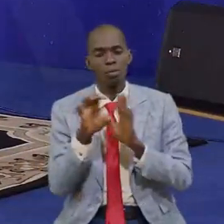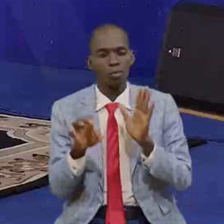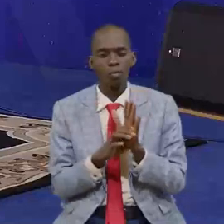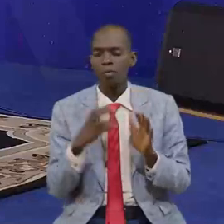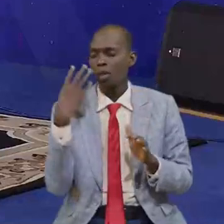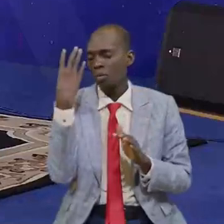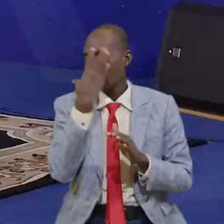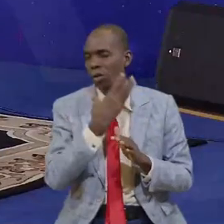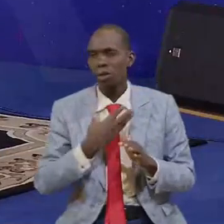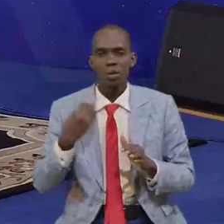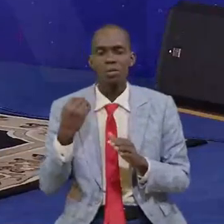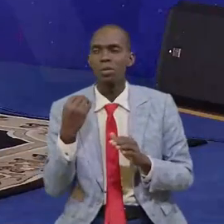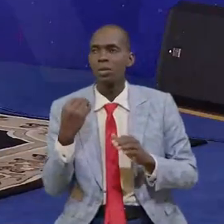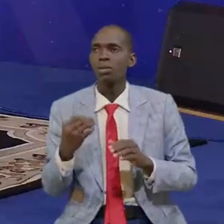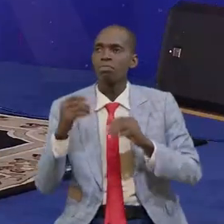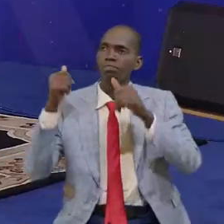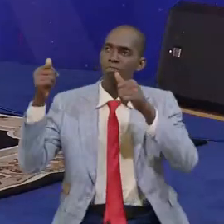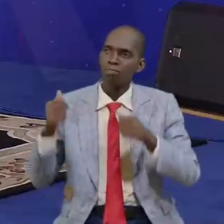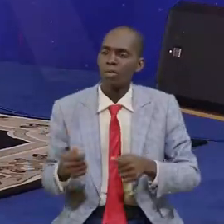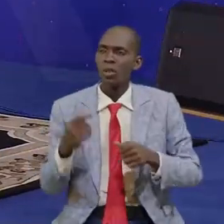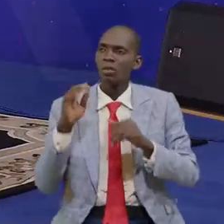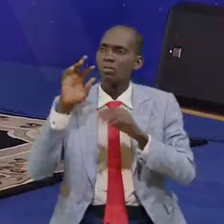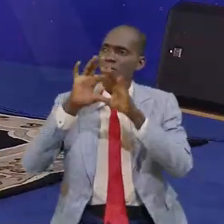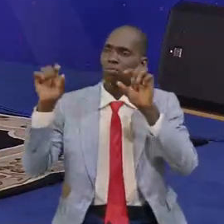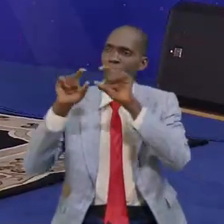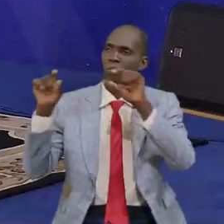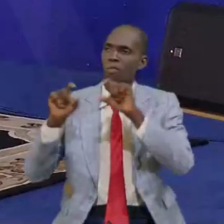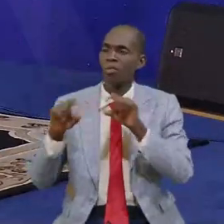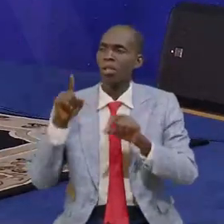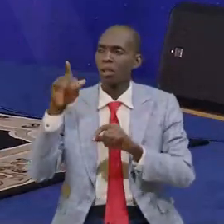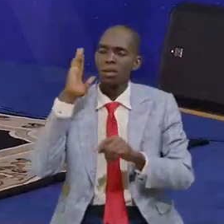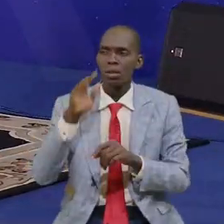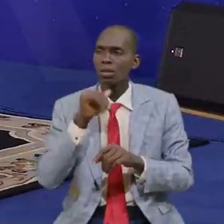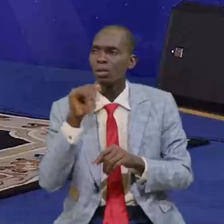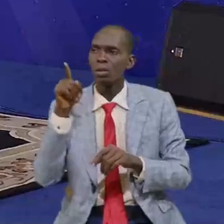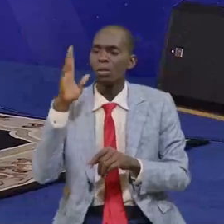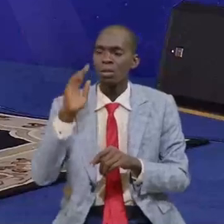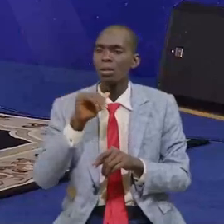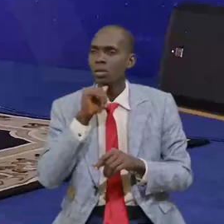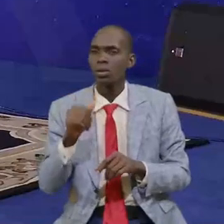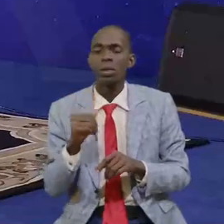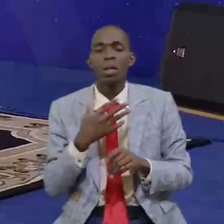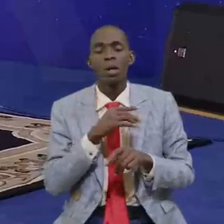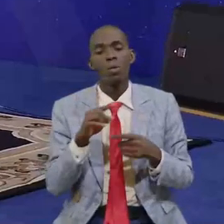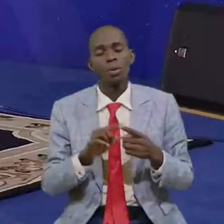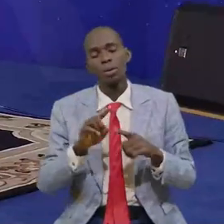joli, il met ça. Tu ne feras pas, tu ne feras pas, tu ne feras pas. Et quand ils sortent, ils ne voient plus ce qu'ils ont collé au mur.